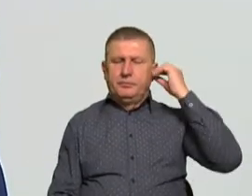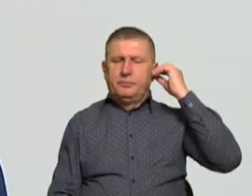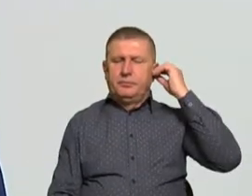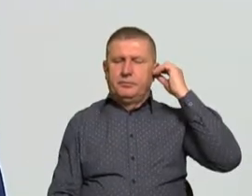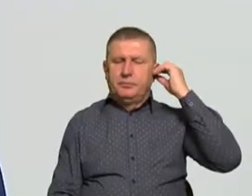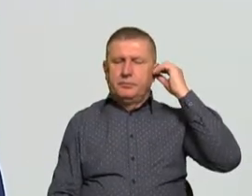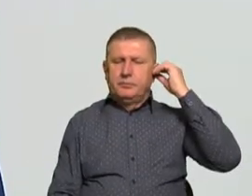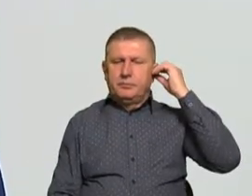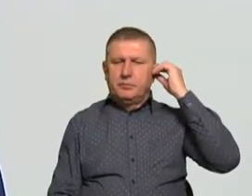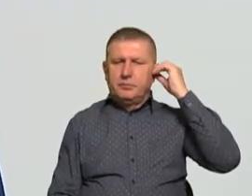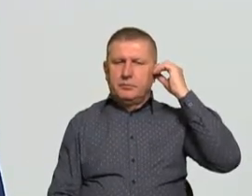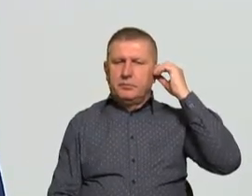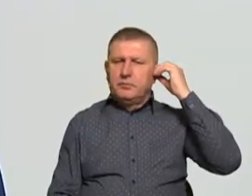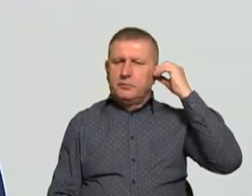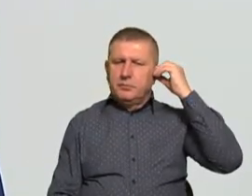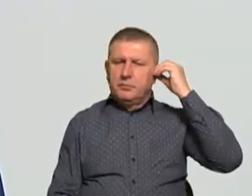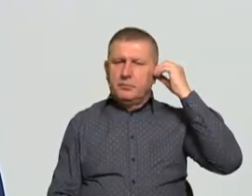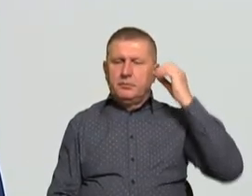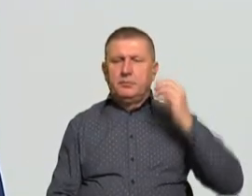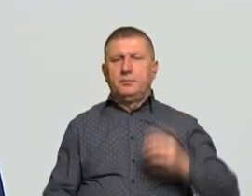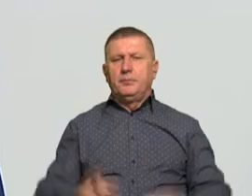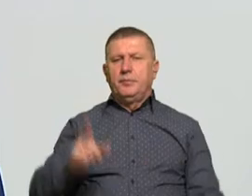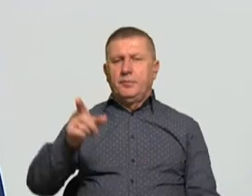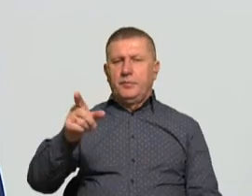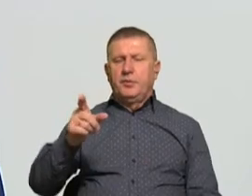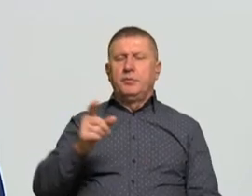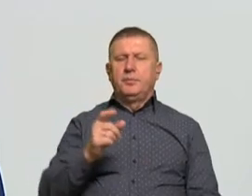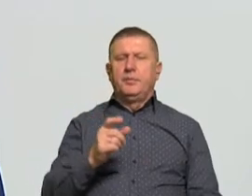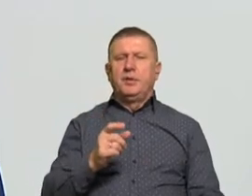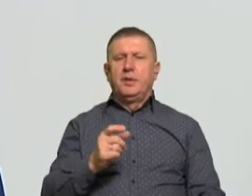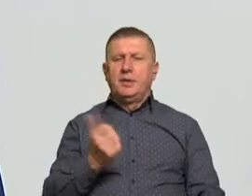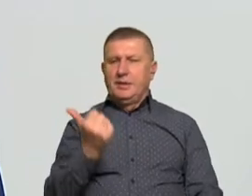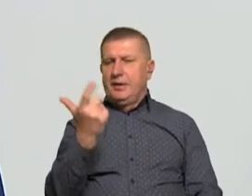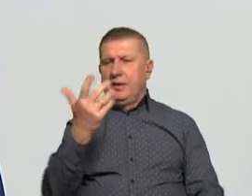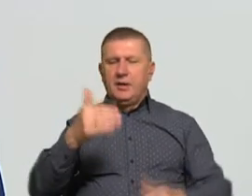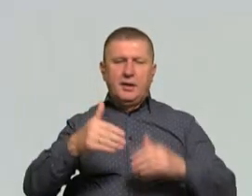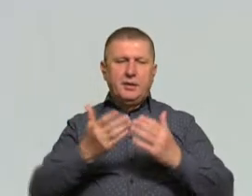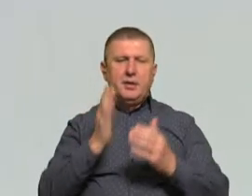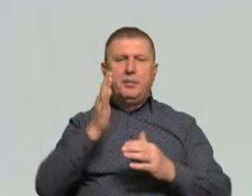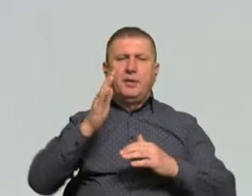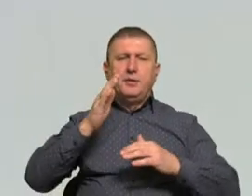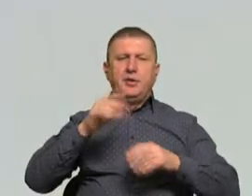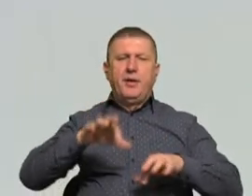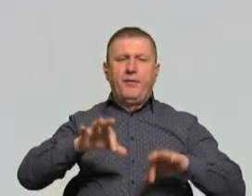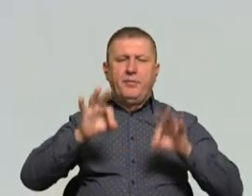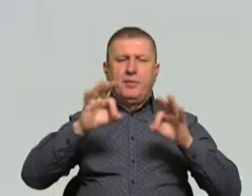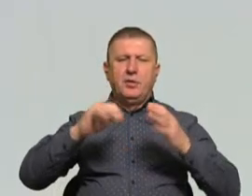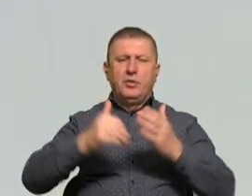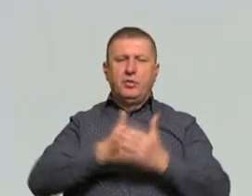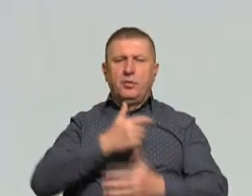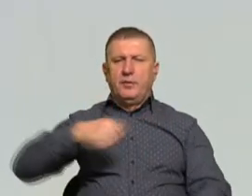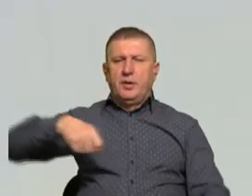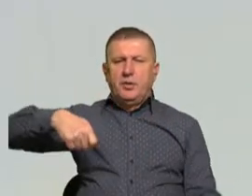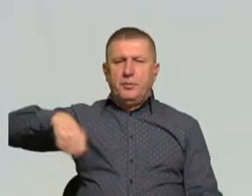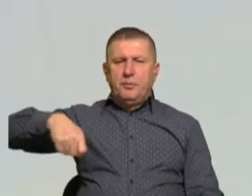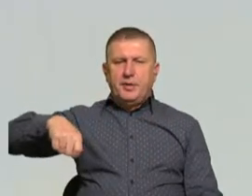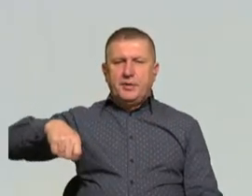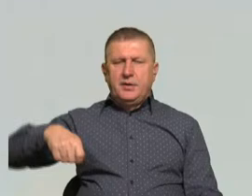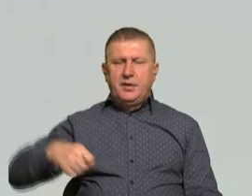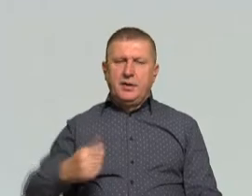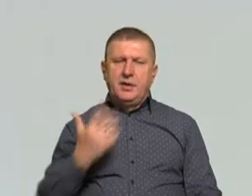KWW Bezpartyjni i Konfederacja. No już w niedzielę, za kilka dni wybiorą państwo nowego prezydenta, który w ciągu 5